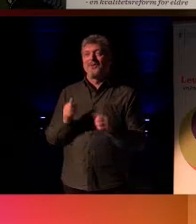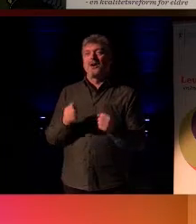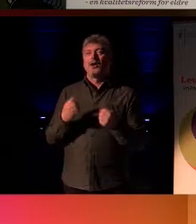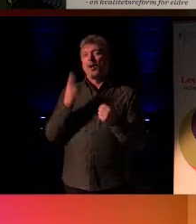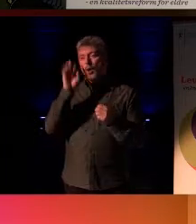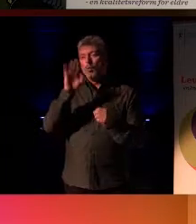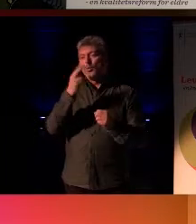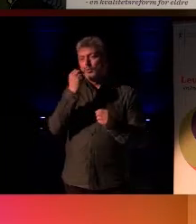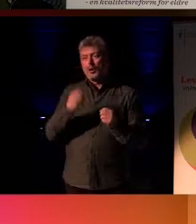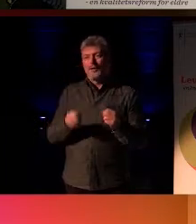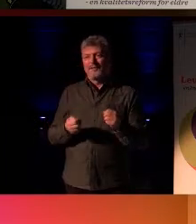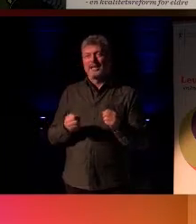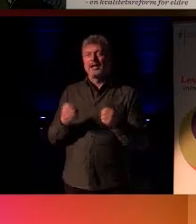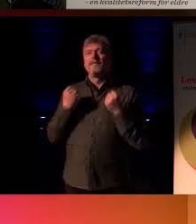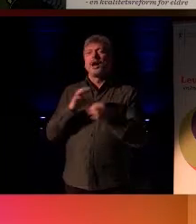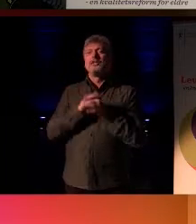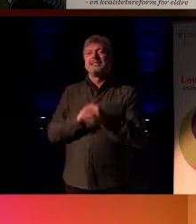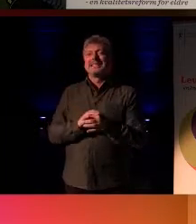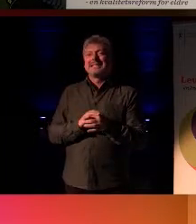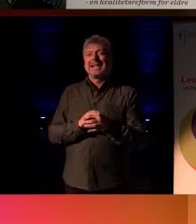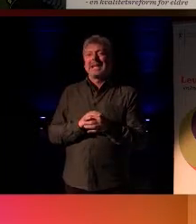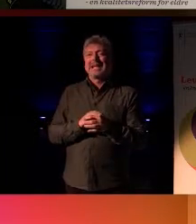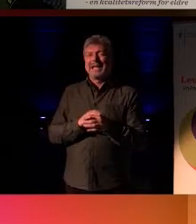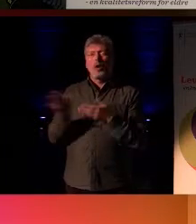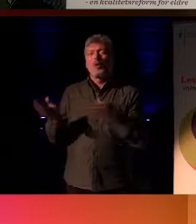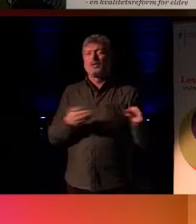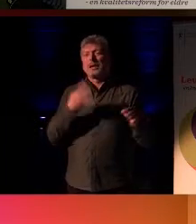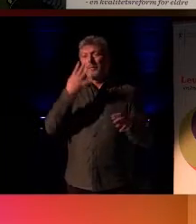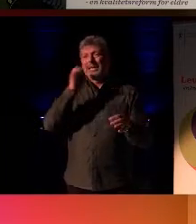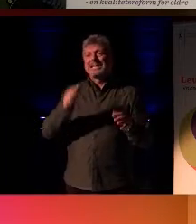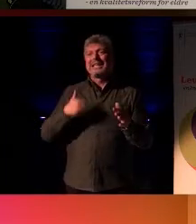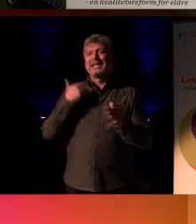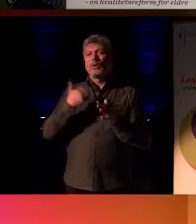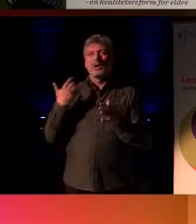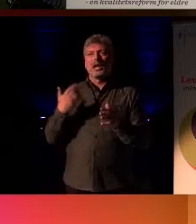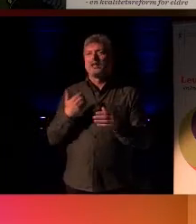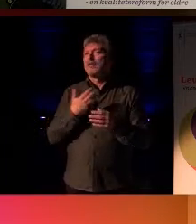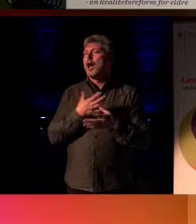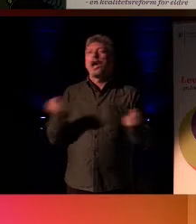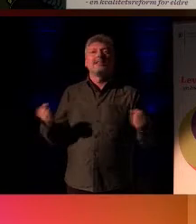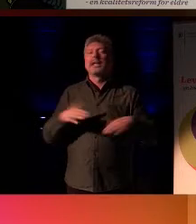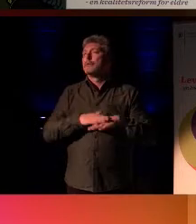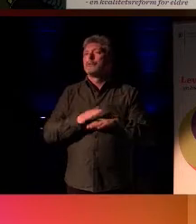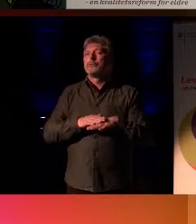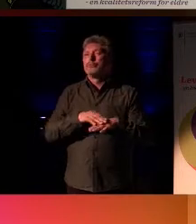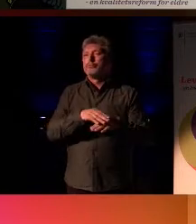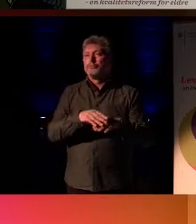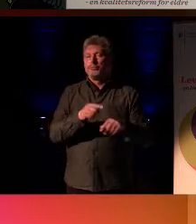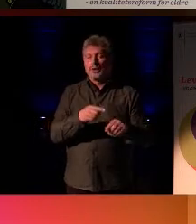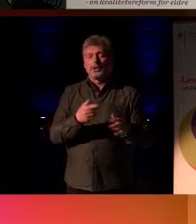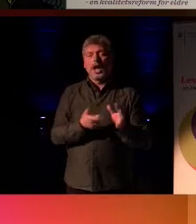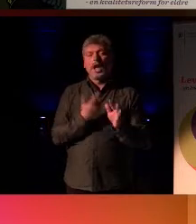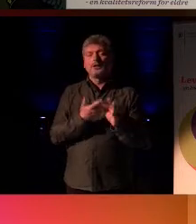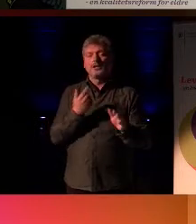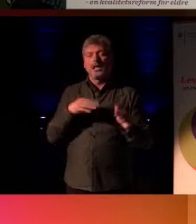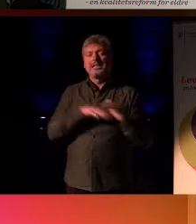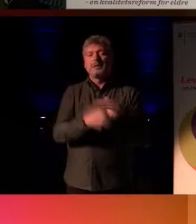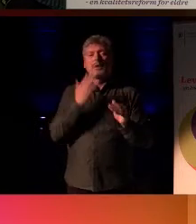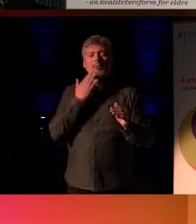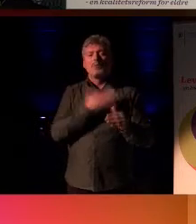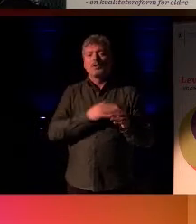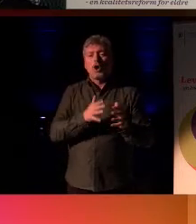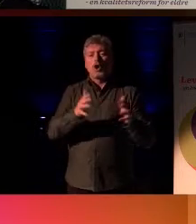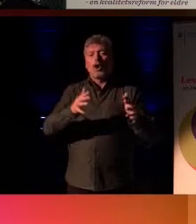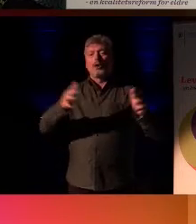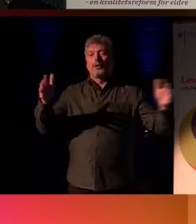utprøvingen av fastlegeordningen på 90-tallet ikke tatt høyde for at andelen hjemmeboende pasienter øker år for år. Jeg har